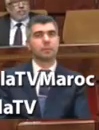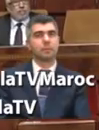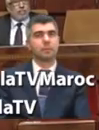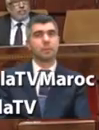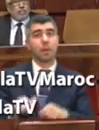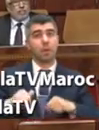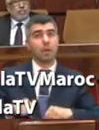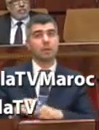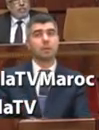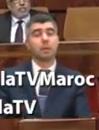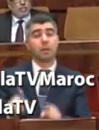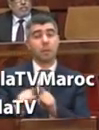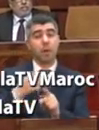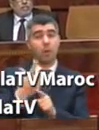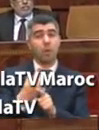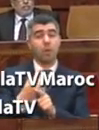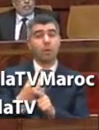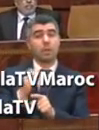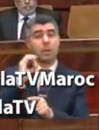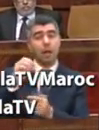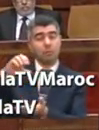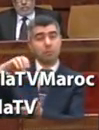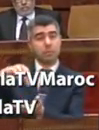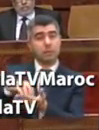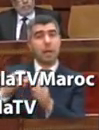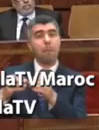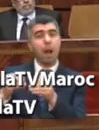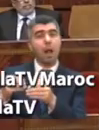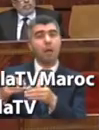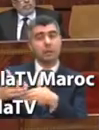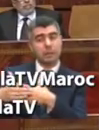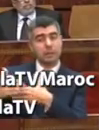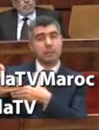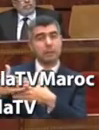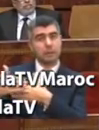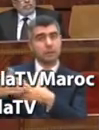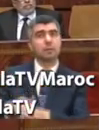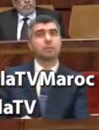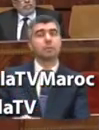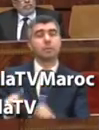سيد الوزير، بقلعة سراغنا تم إحداث المركز الجامعي متعدد التخصصات